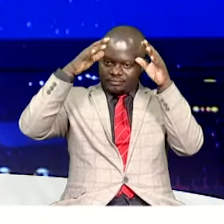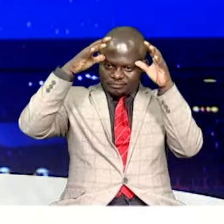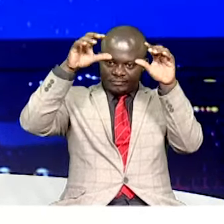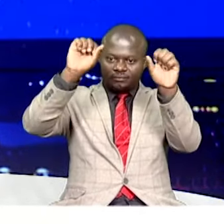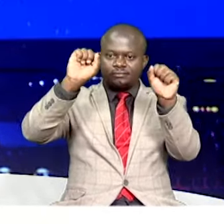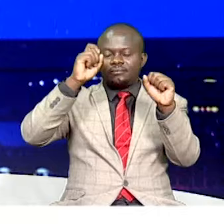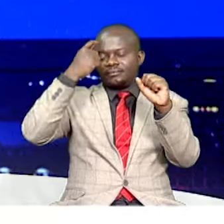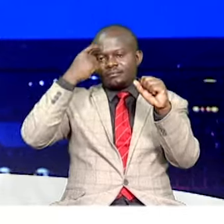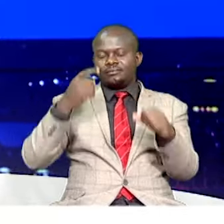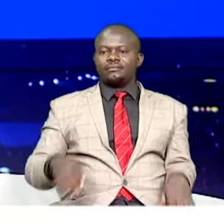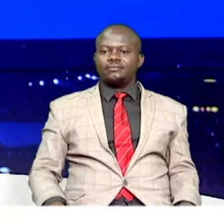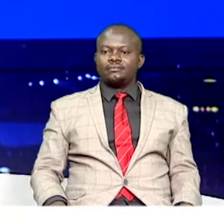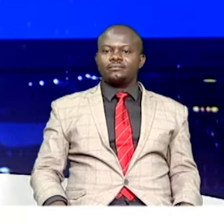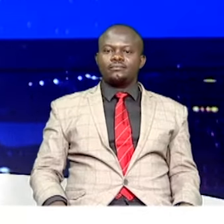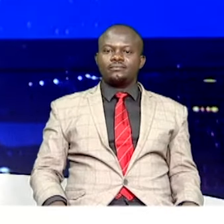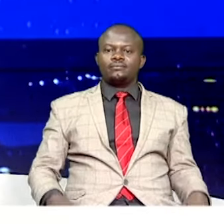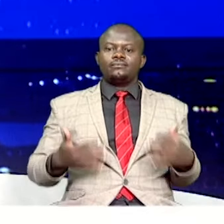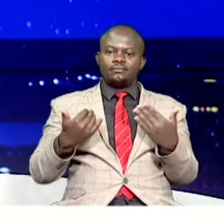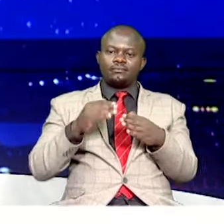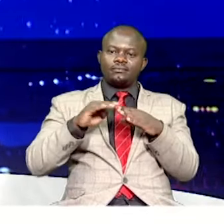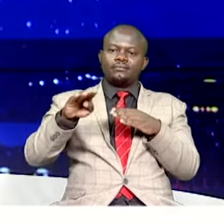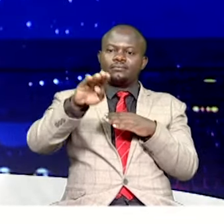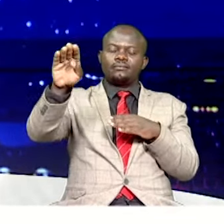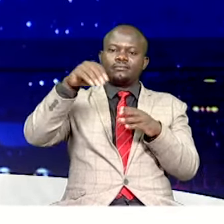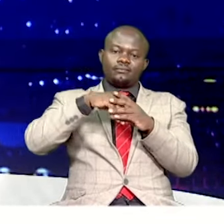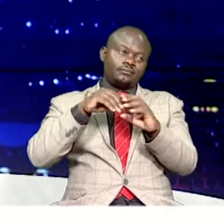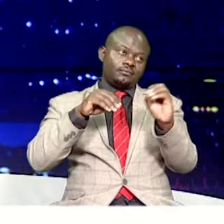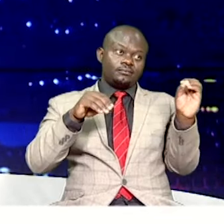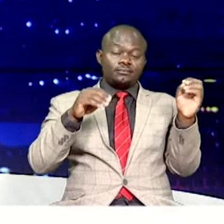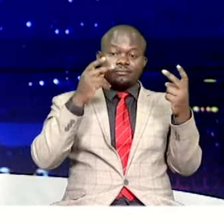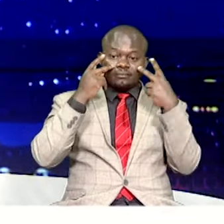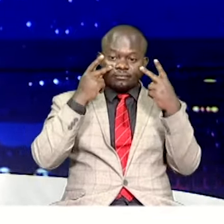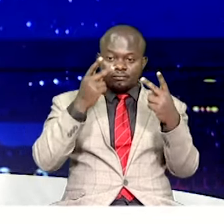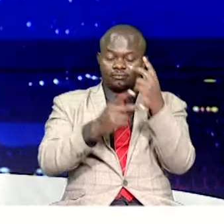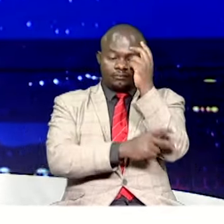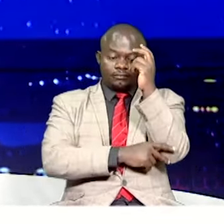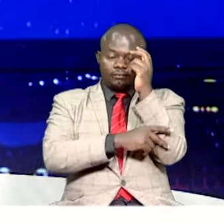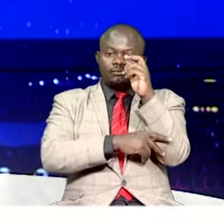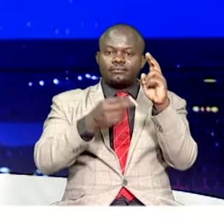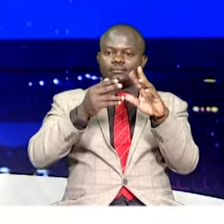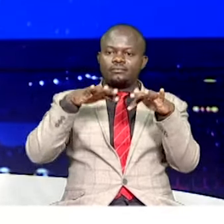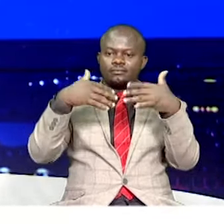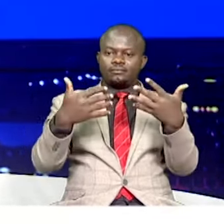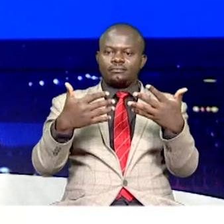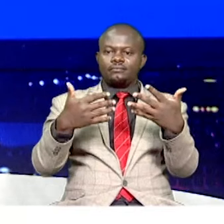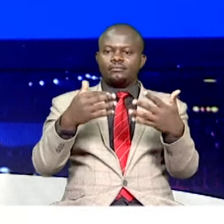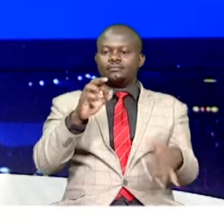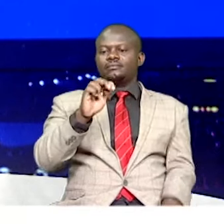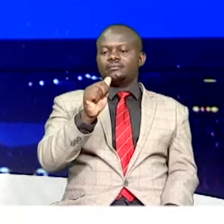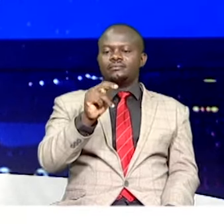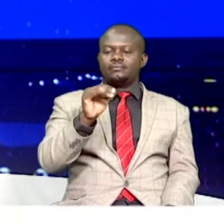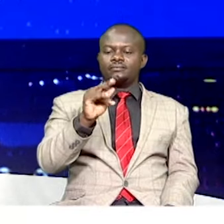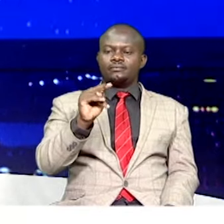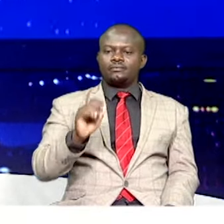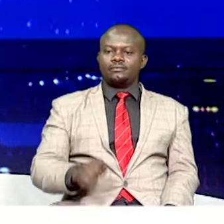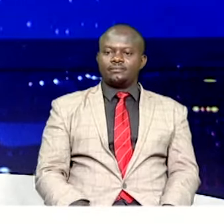wa repubulika reka twerekeze no mu ntara y'iburengerazuba naho turebe uko aya matora yagenze turabigezwaho na mugenzi wacu Francine